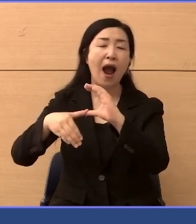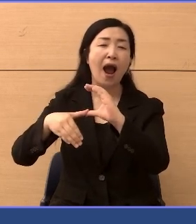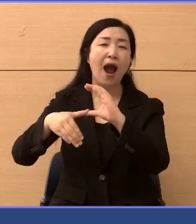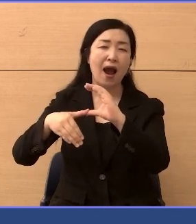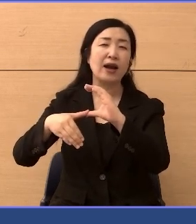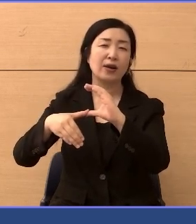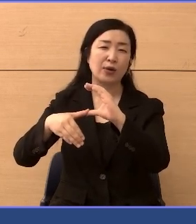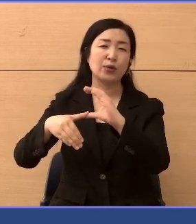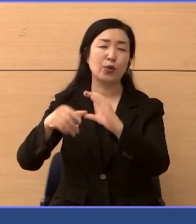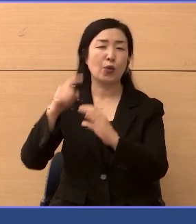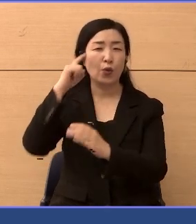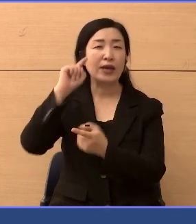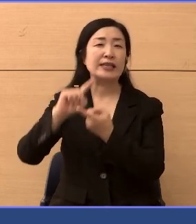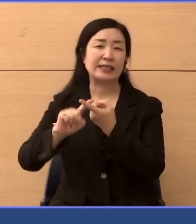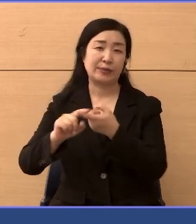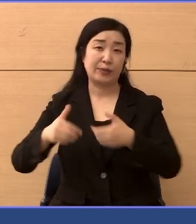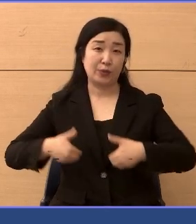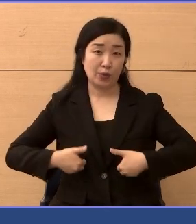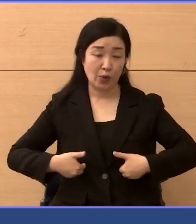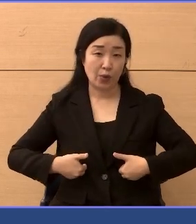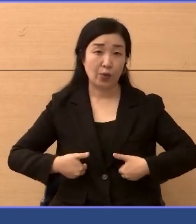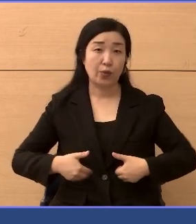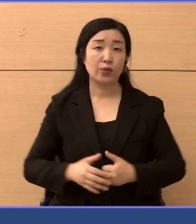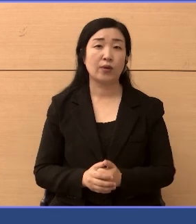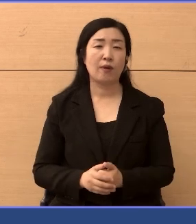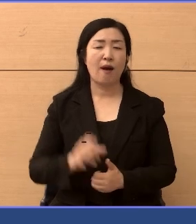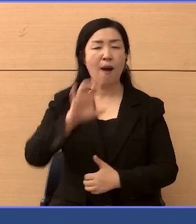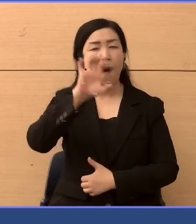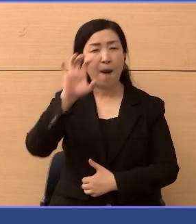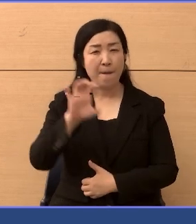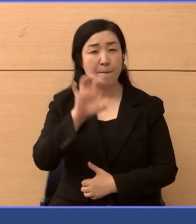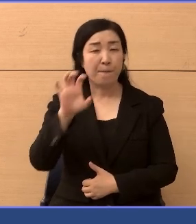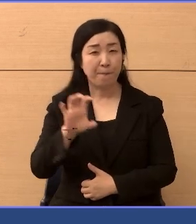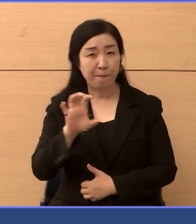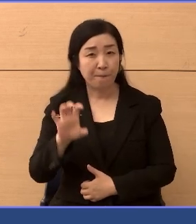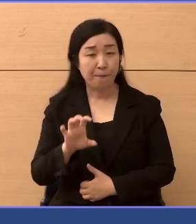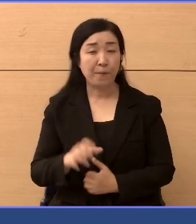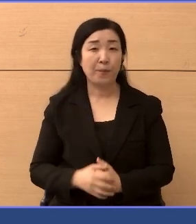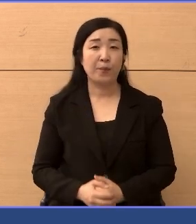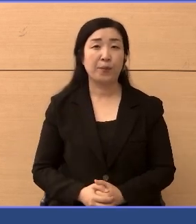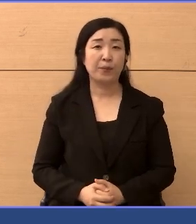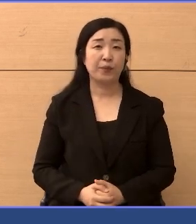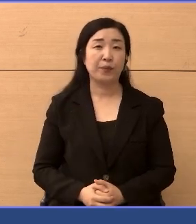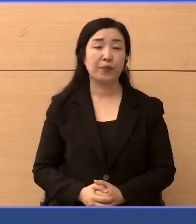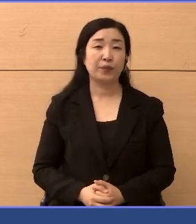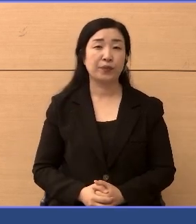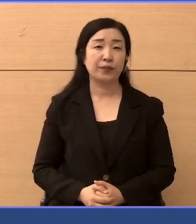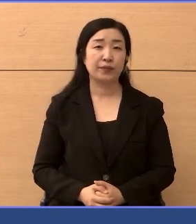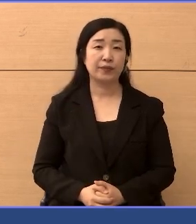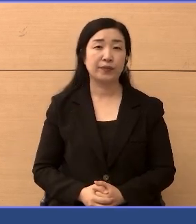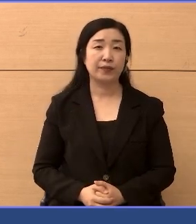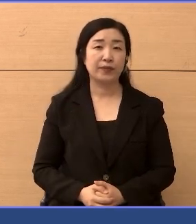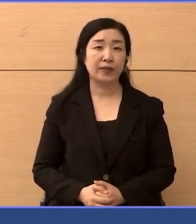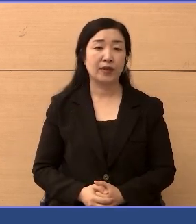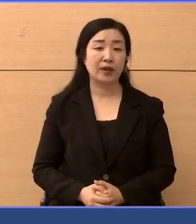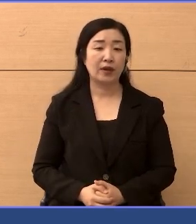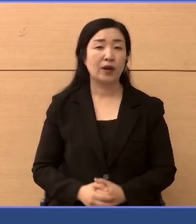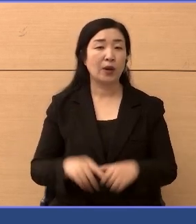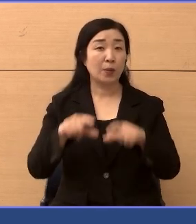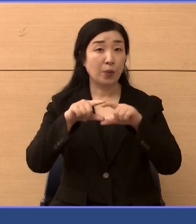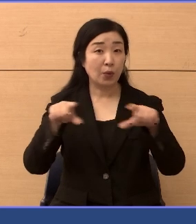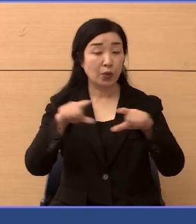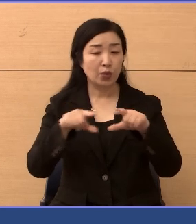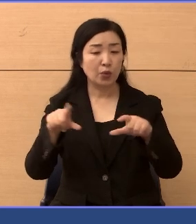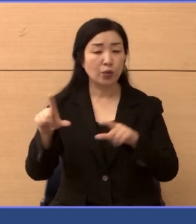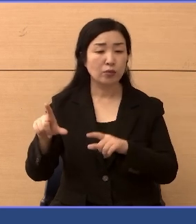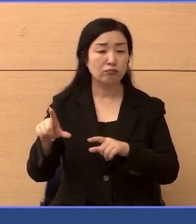저희가 engage 다룰 in 수 있어야 됩니다. repetitive 이것으로 인해서 behaviors. 이루어지는 어떤 반복적인 But we 그리고 also 또 need to prevent and treat secondary 일반적인 handicaps.